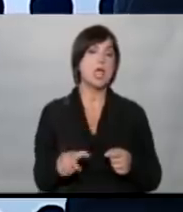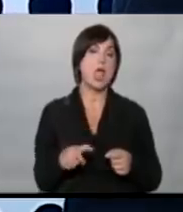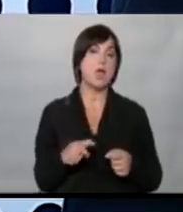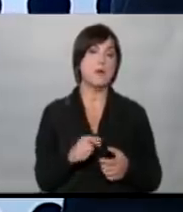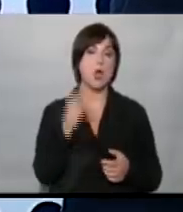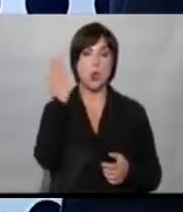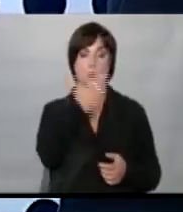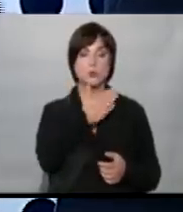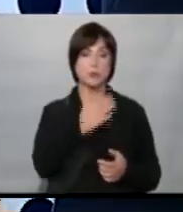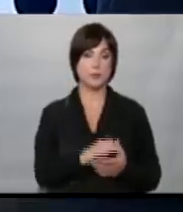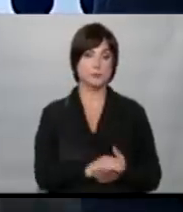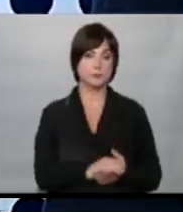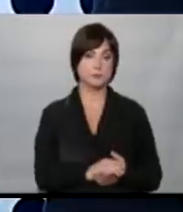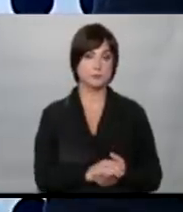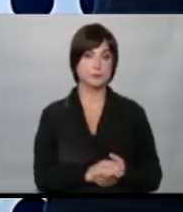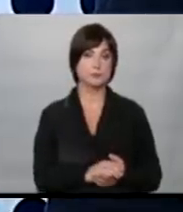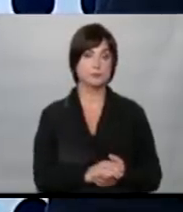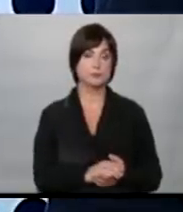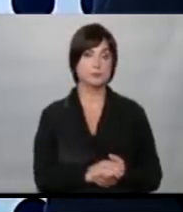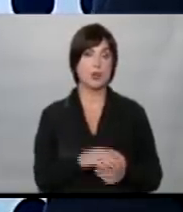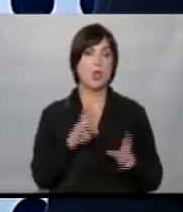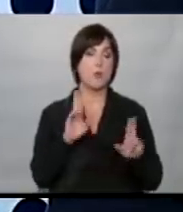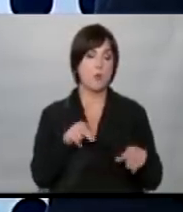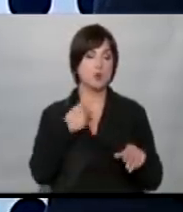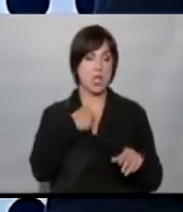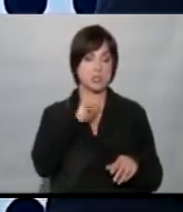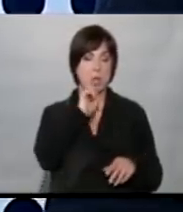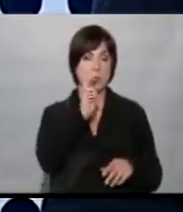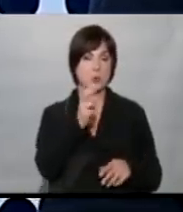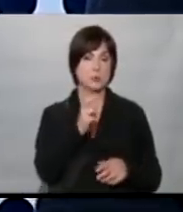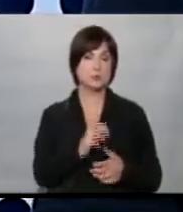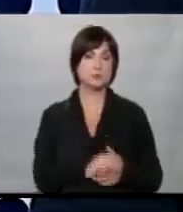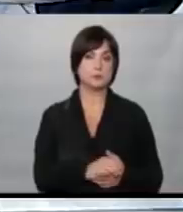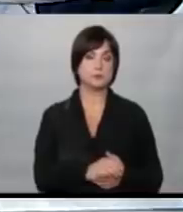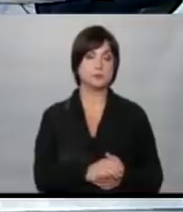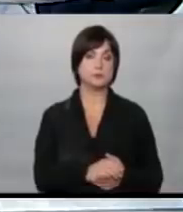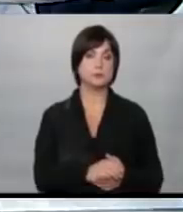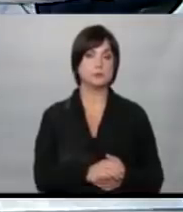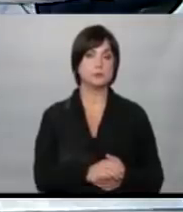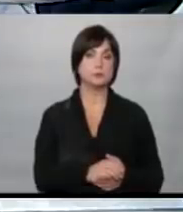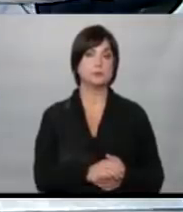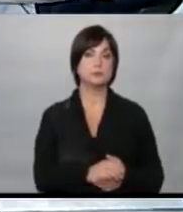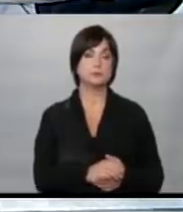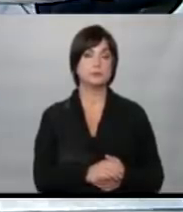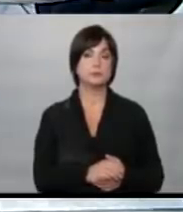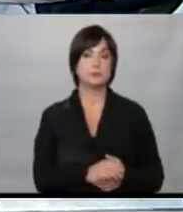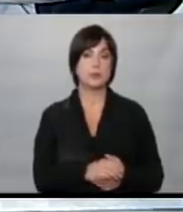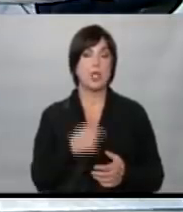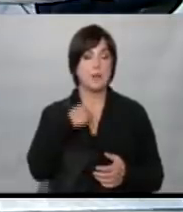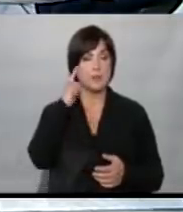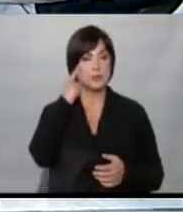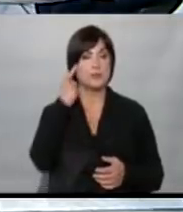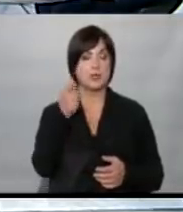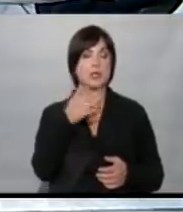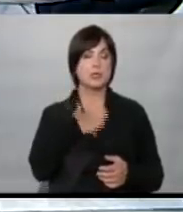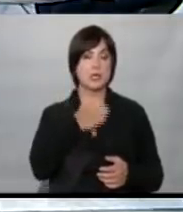ја успеа? Може да... Па може, да, вие и Брджиева да... Добре. Ајде, да. Немам, мислам дека му беше толку